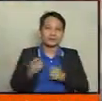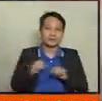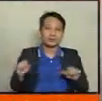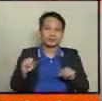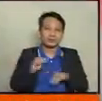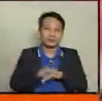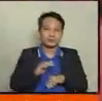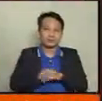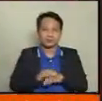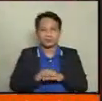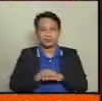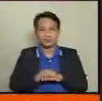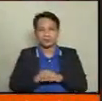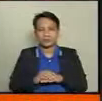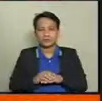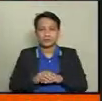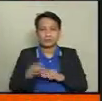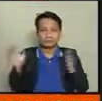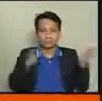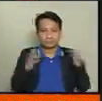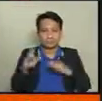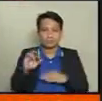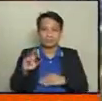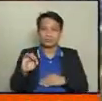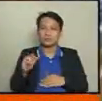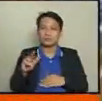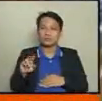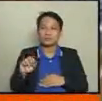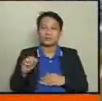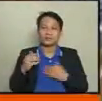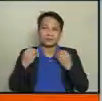number 1 dulot ng bagyong Ursula. Lord?